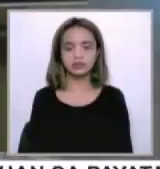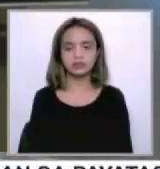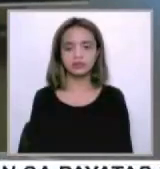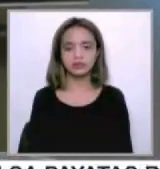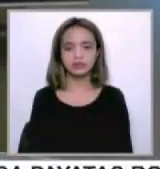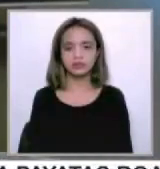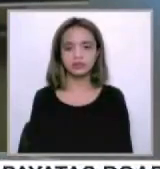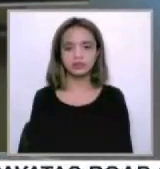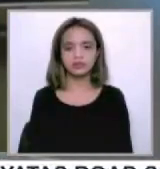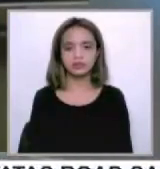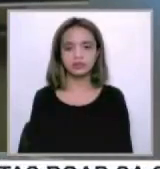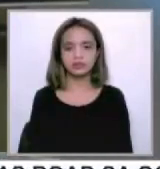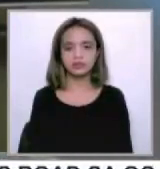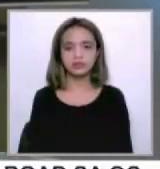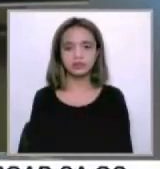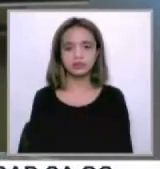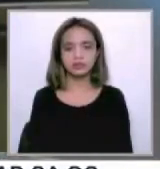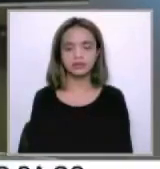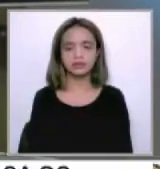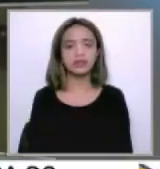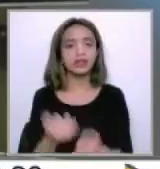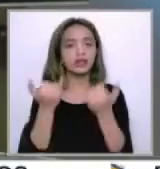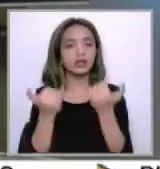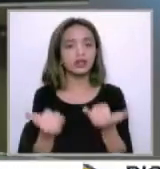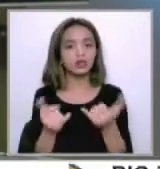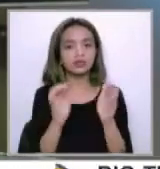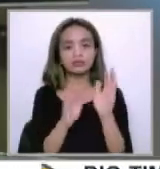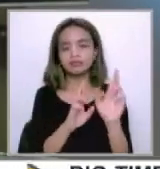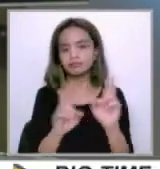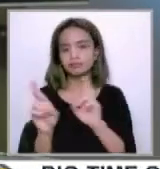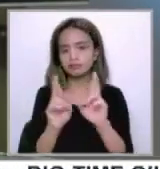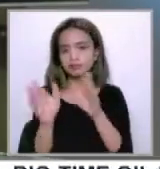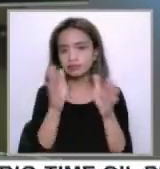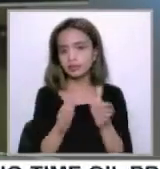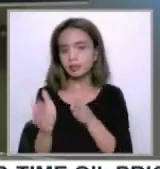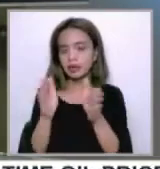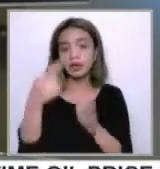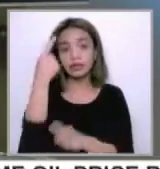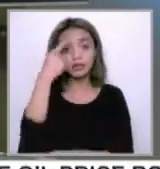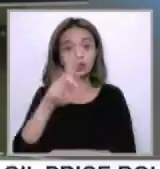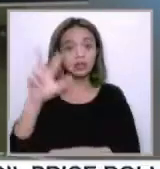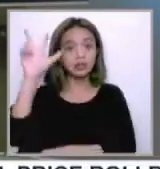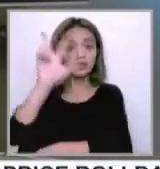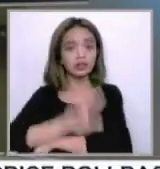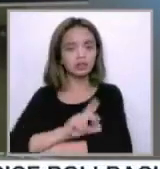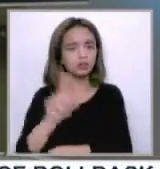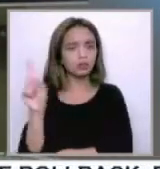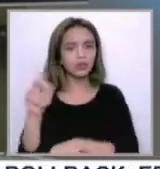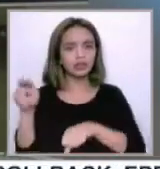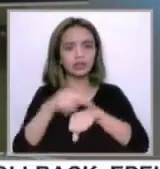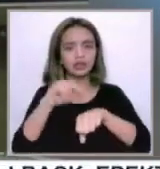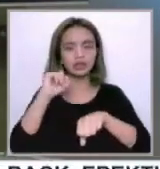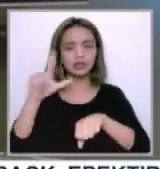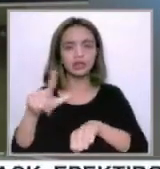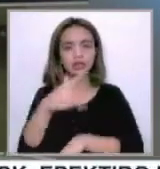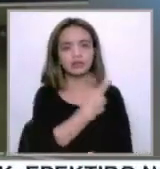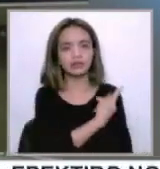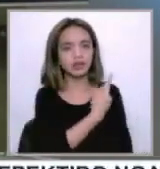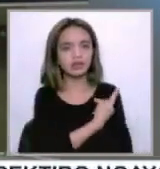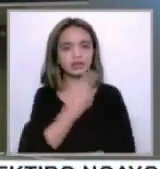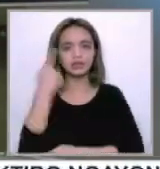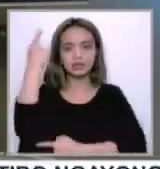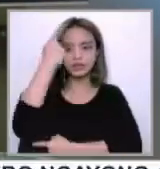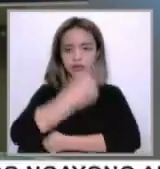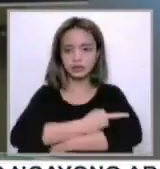At puspusan naman ang pag-aandaan ng pamahalaan para sa tatlong araw na National Vaccination Day. Target